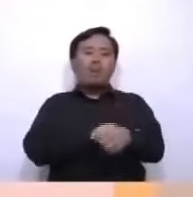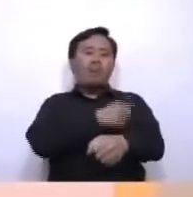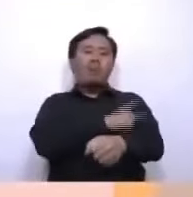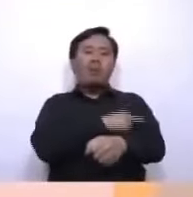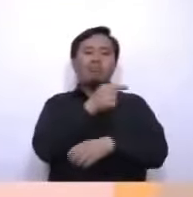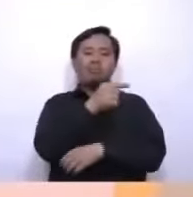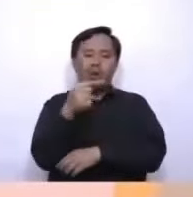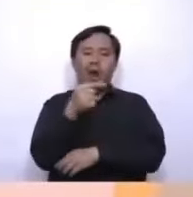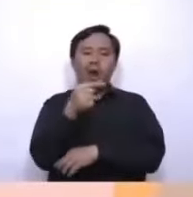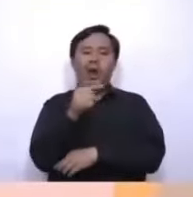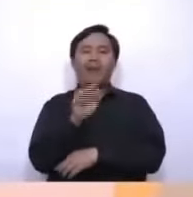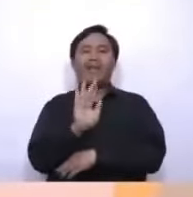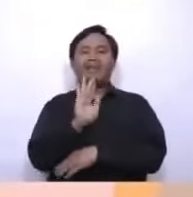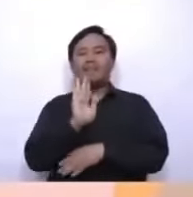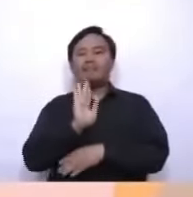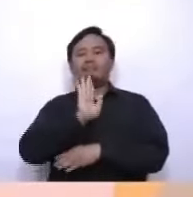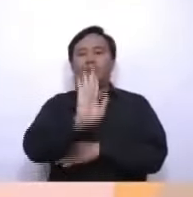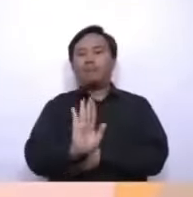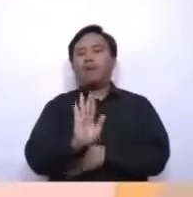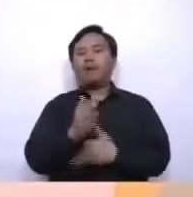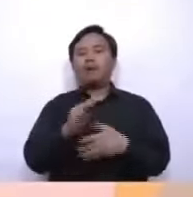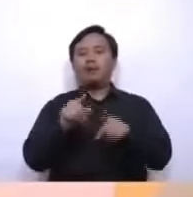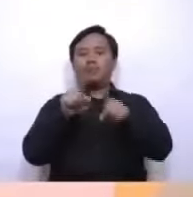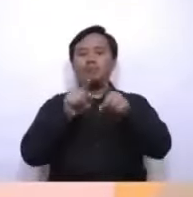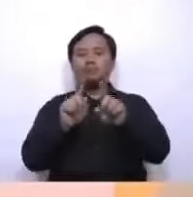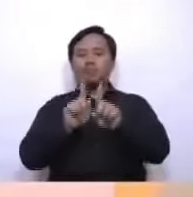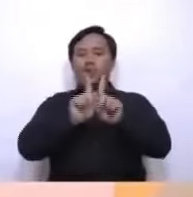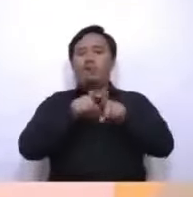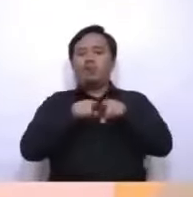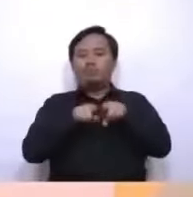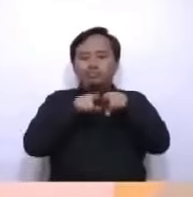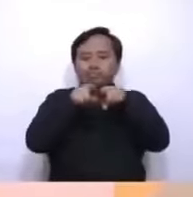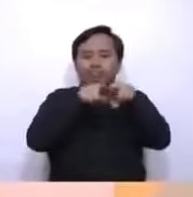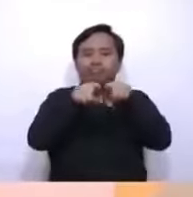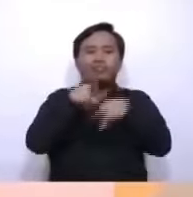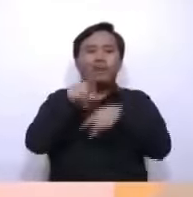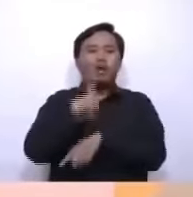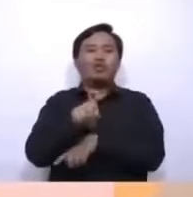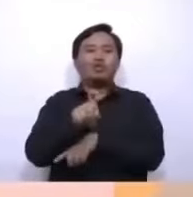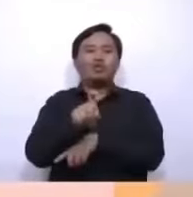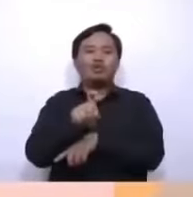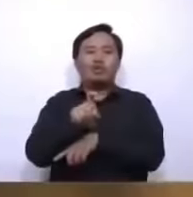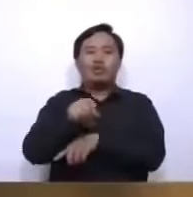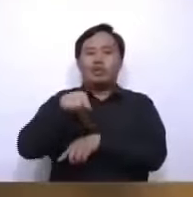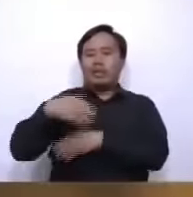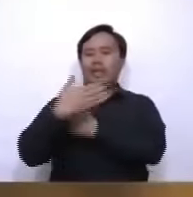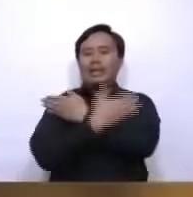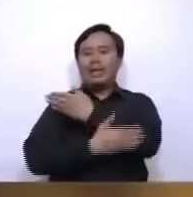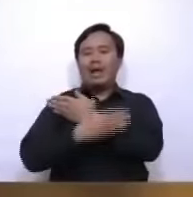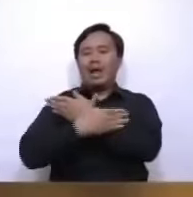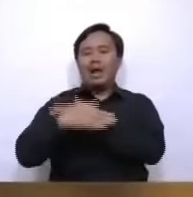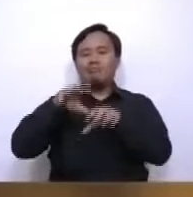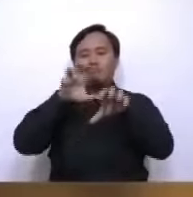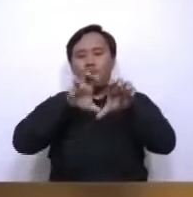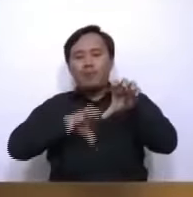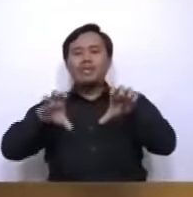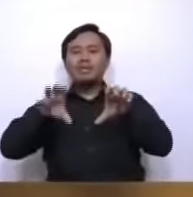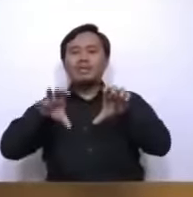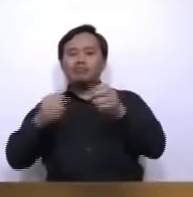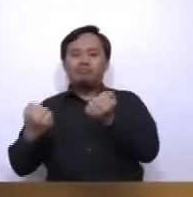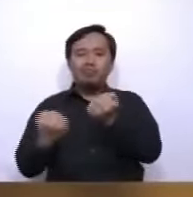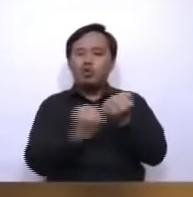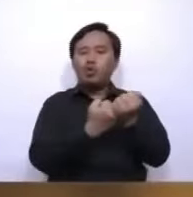Untuk itu, ke depan kedua-duanya harus berjalan seiring dan sejalan. Satu sisi, negara, provinsi memacu rakyatnya